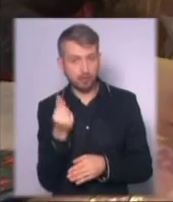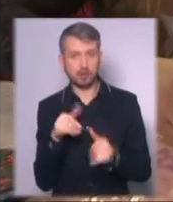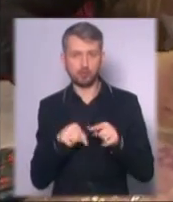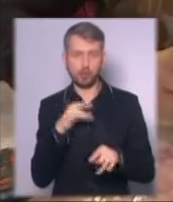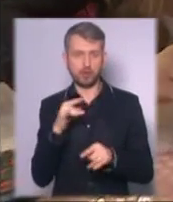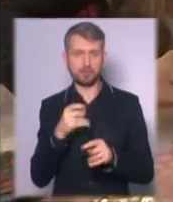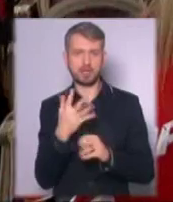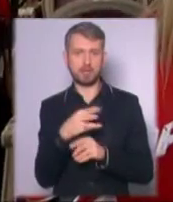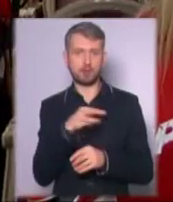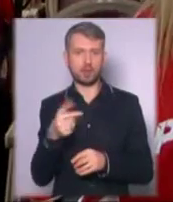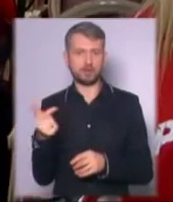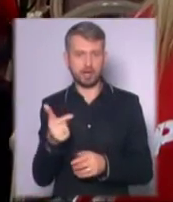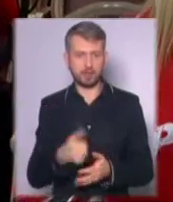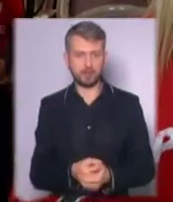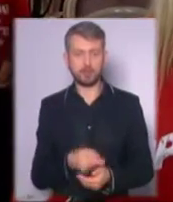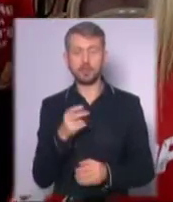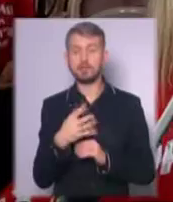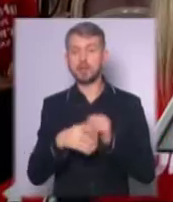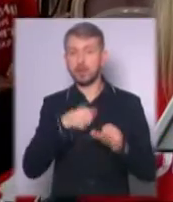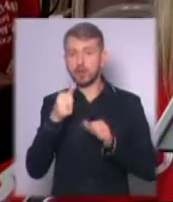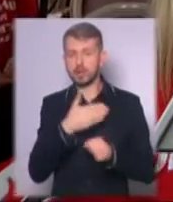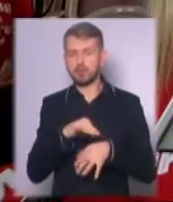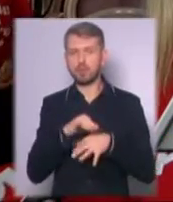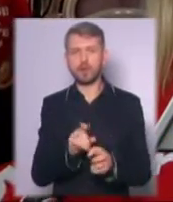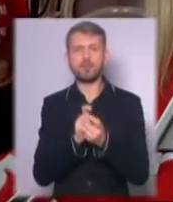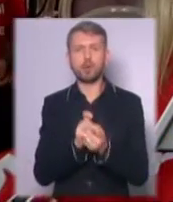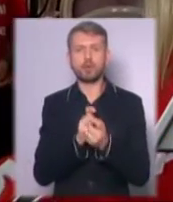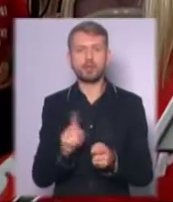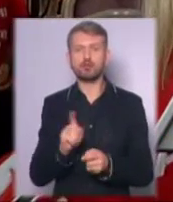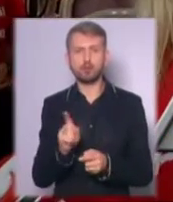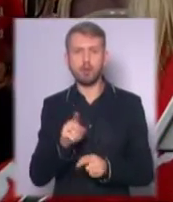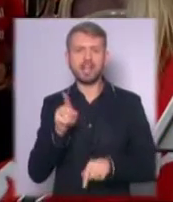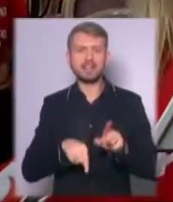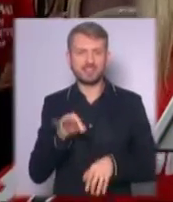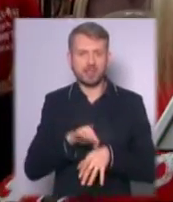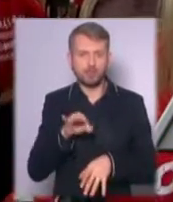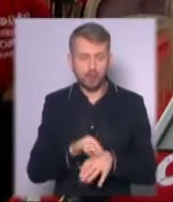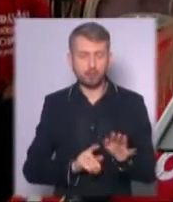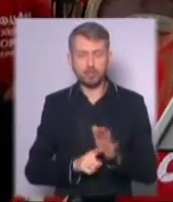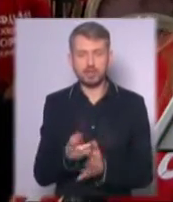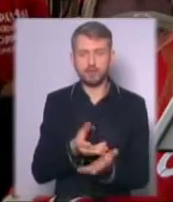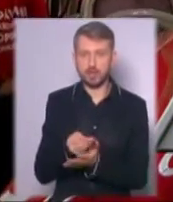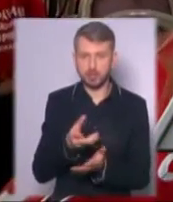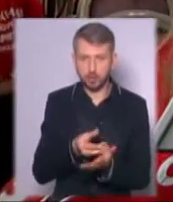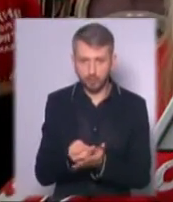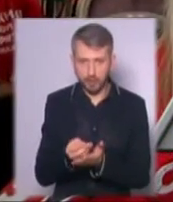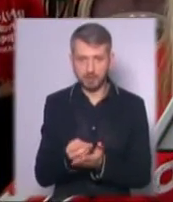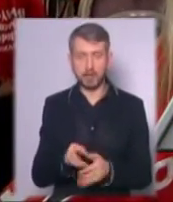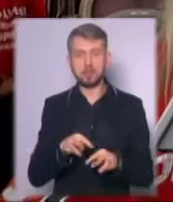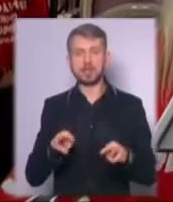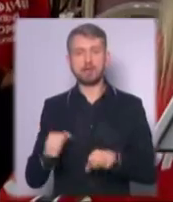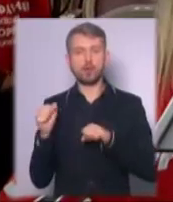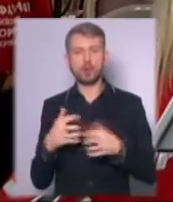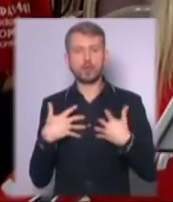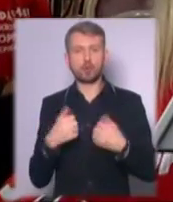з держбюджету. 2015 рік ми провели в боротьбі для того, щоб орфанні хворі почали фінансуватися. Тобто Міністерство охорони